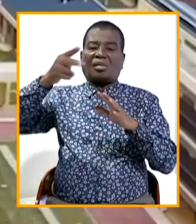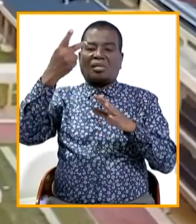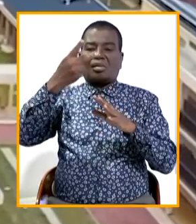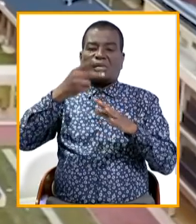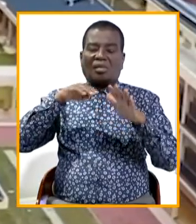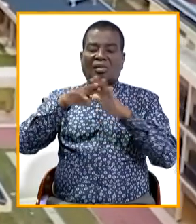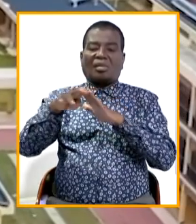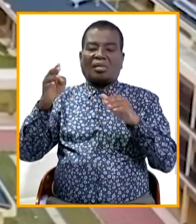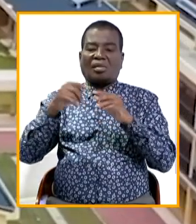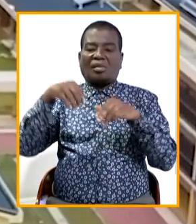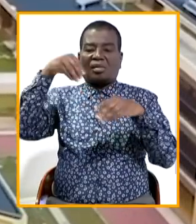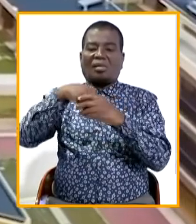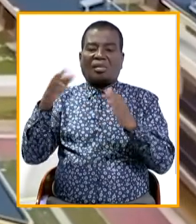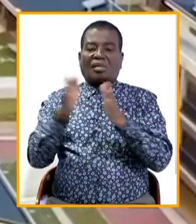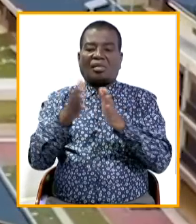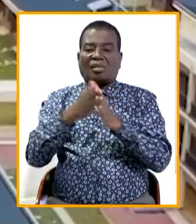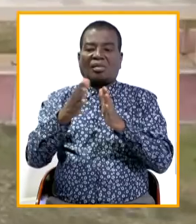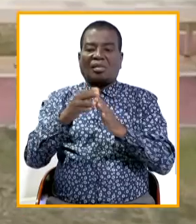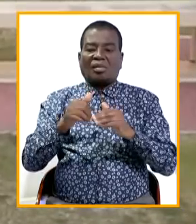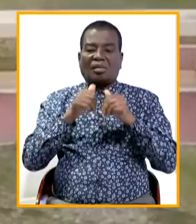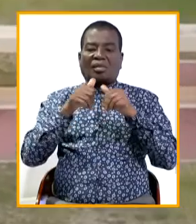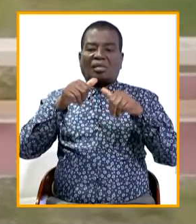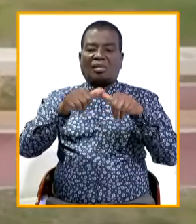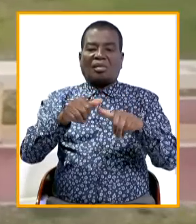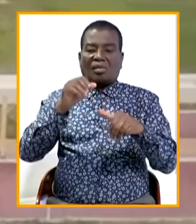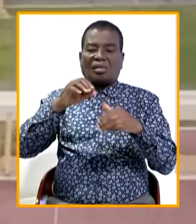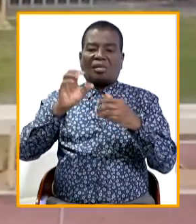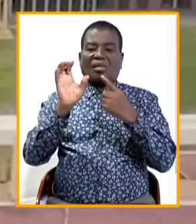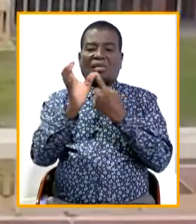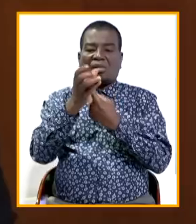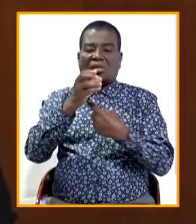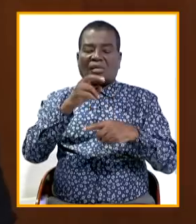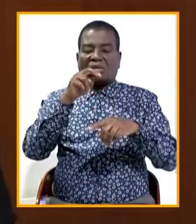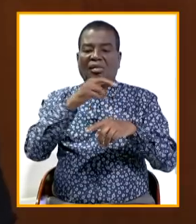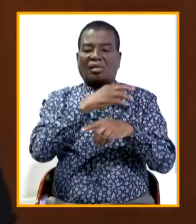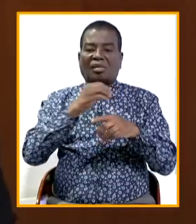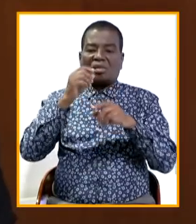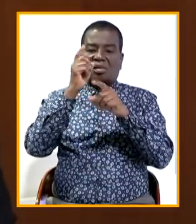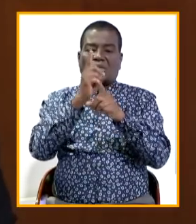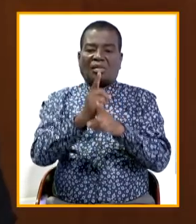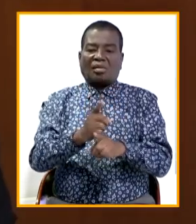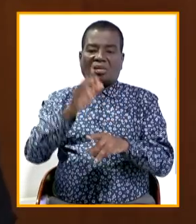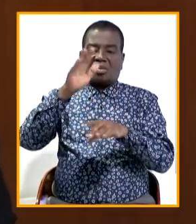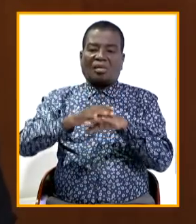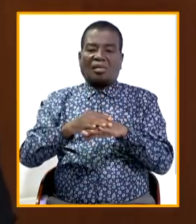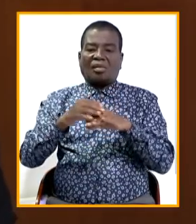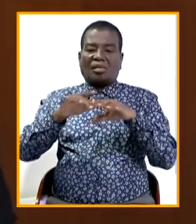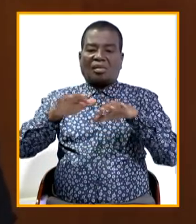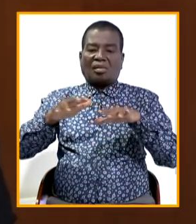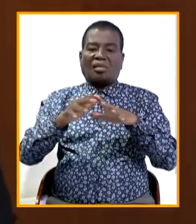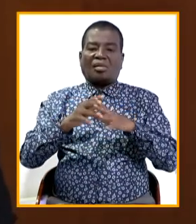l'entrée dans les établissements d'excellence est soumise à des conditions spécifiques disponible sur le site de la